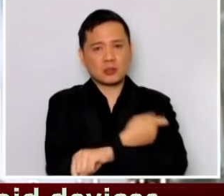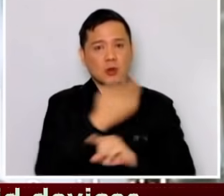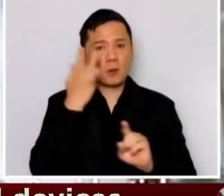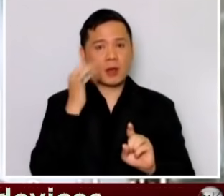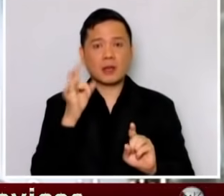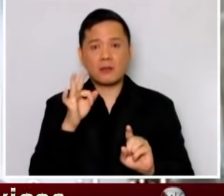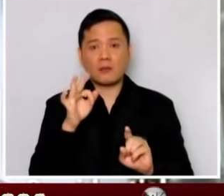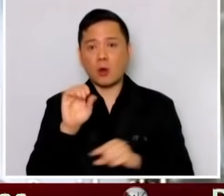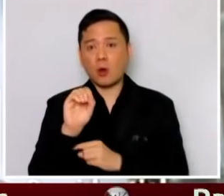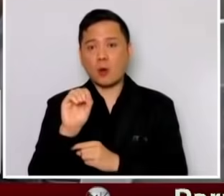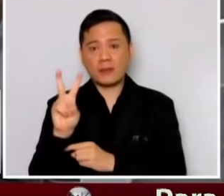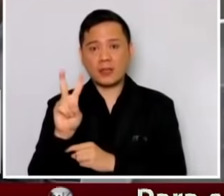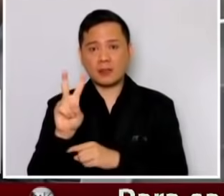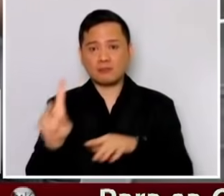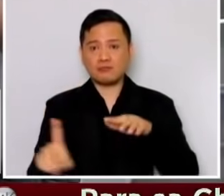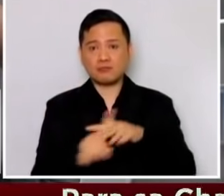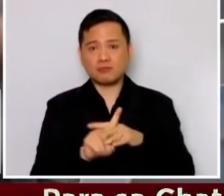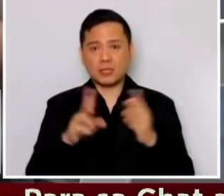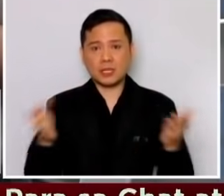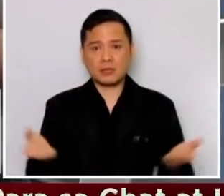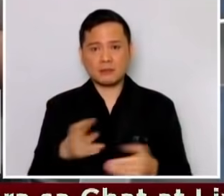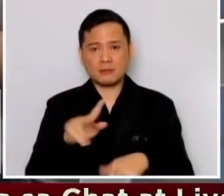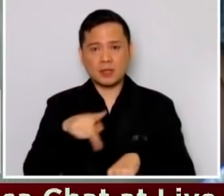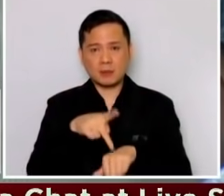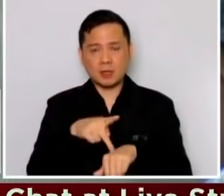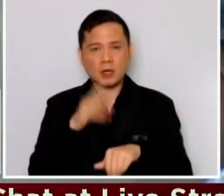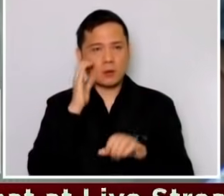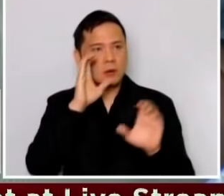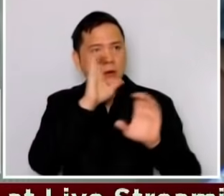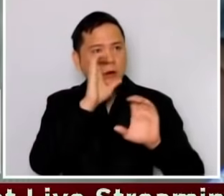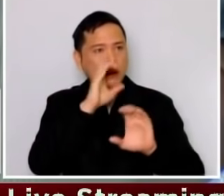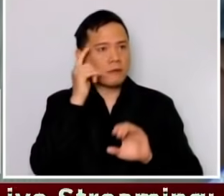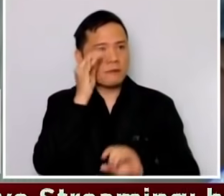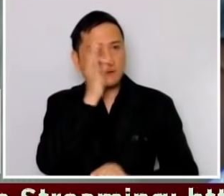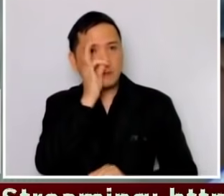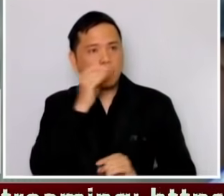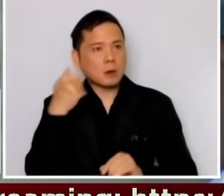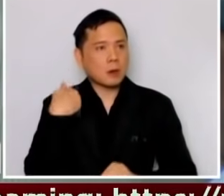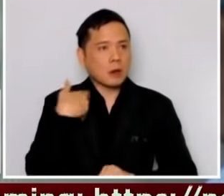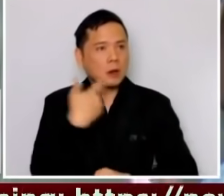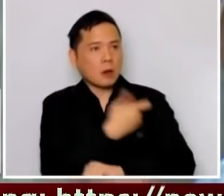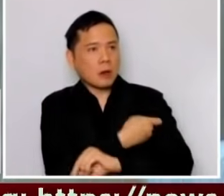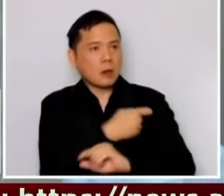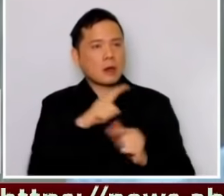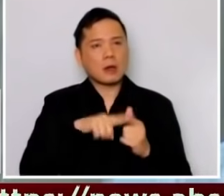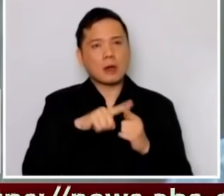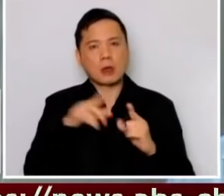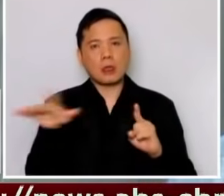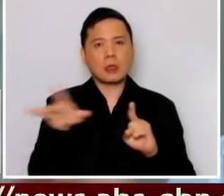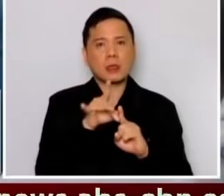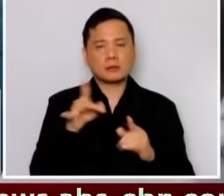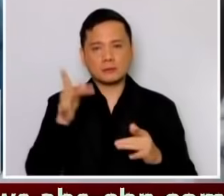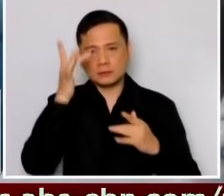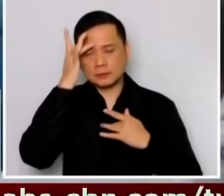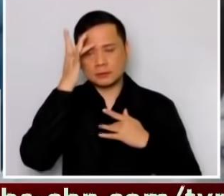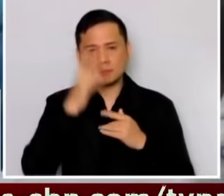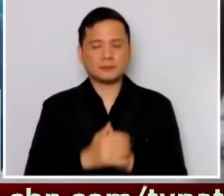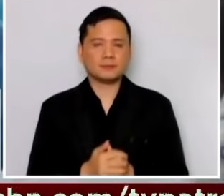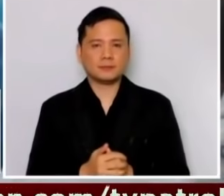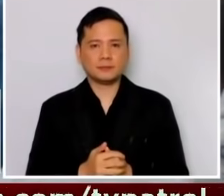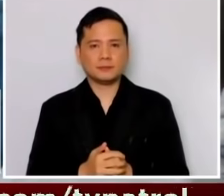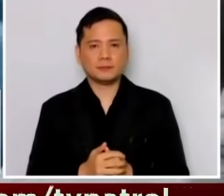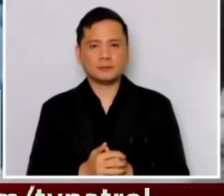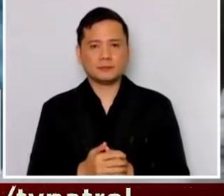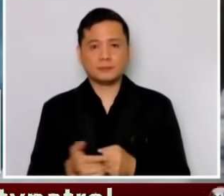Filipino and you will get sick. Yun nga lang, aminado ang Department of Health na hindi pa nakakamit ang mataas na vaccination rate